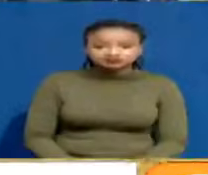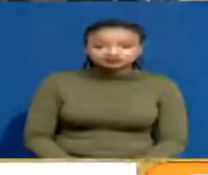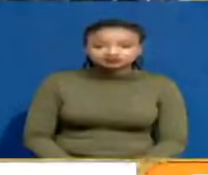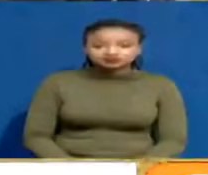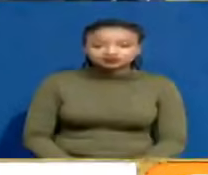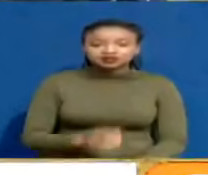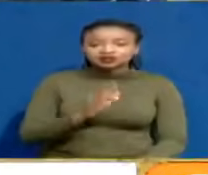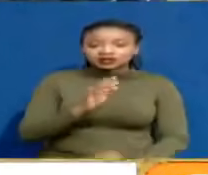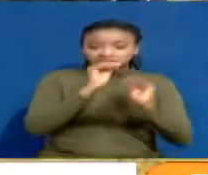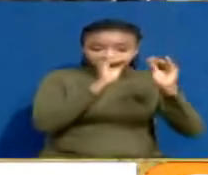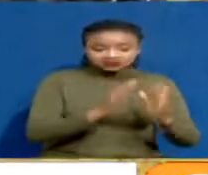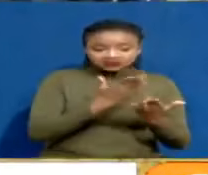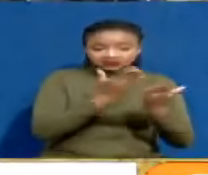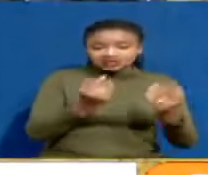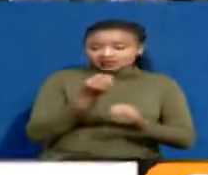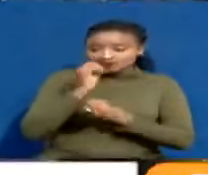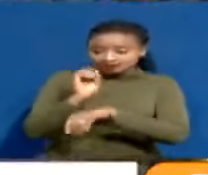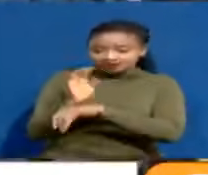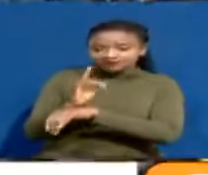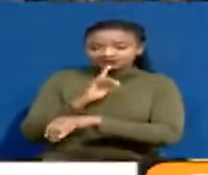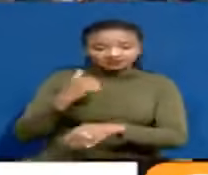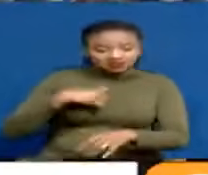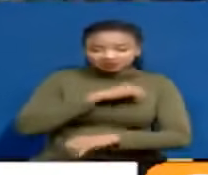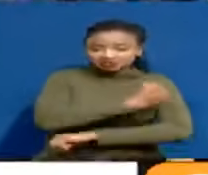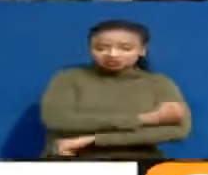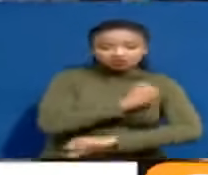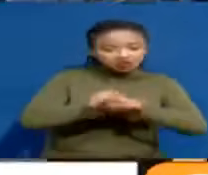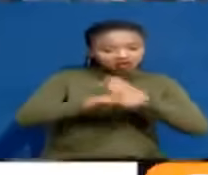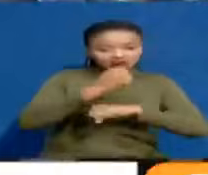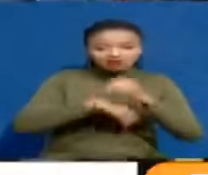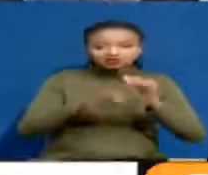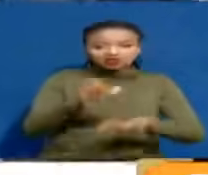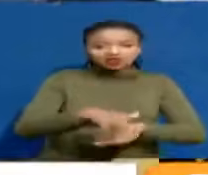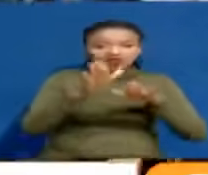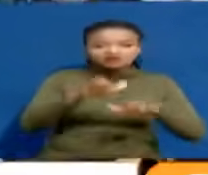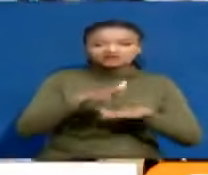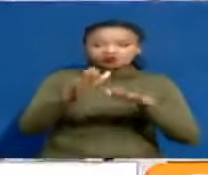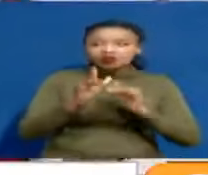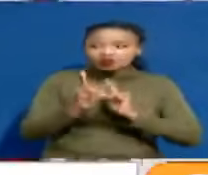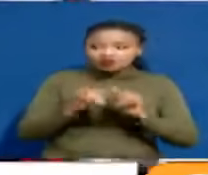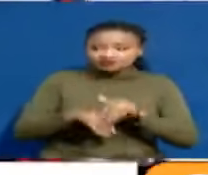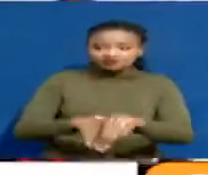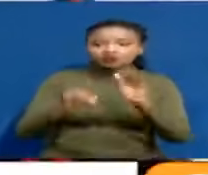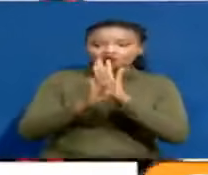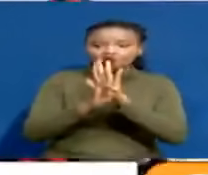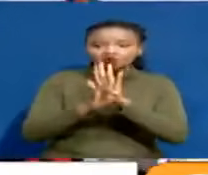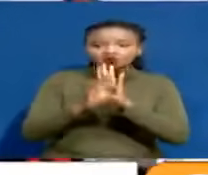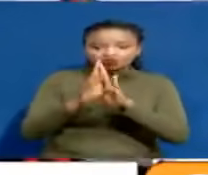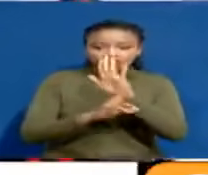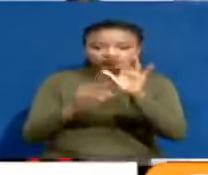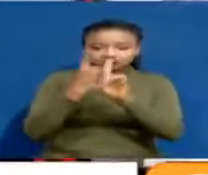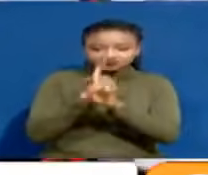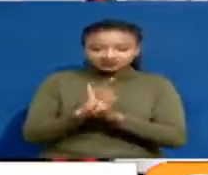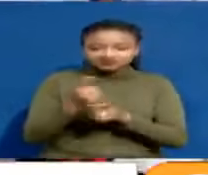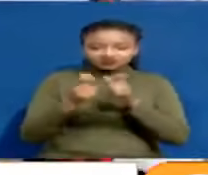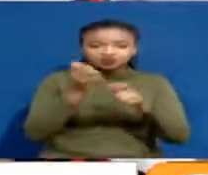Walimu shuleni wakielezea umakini wao kuhakikisha kuwa shughuli hii inafanywa kwa kuzingatia kanuni za kuzuia COVID-19 pamoja na